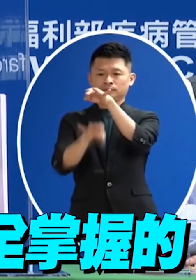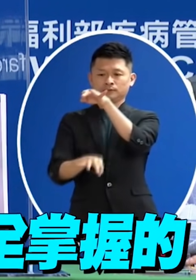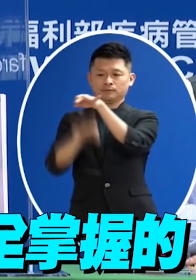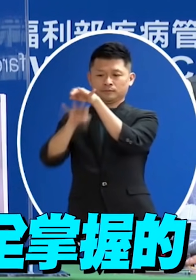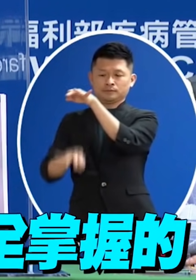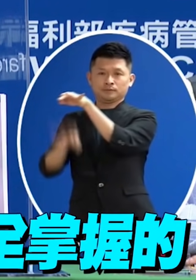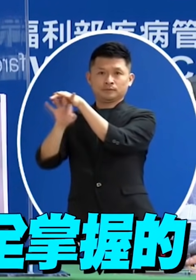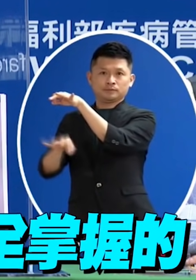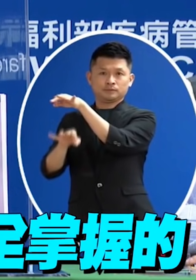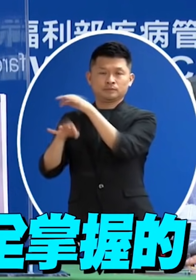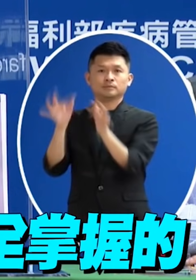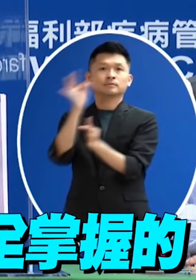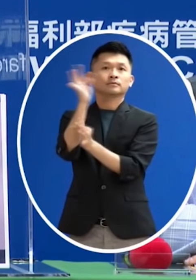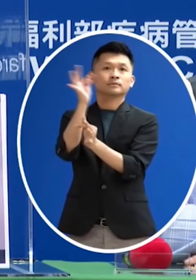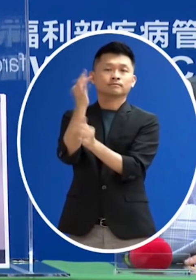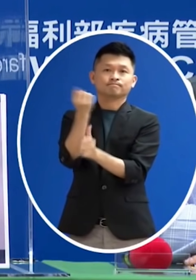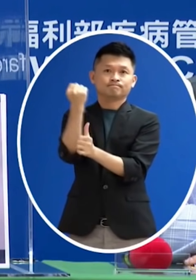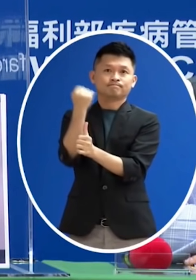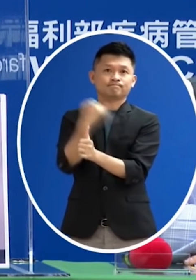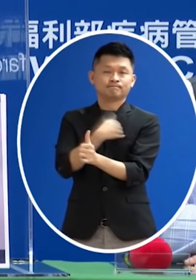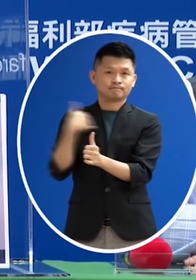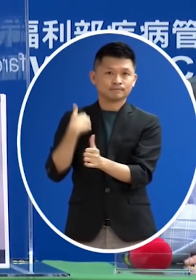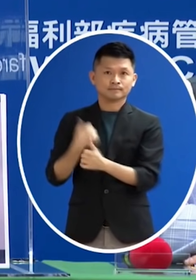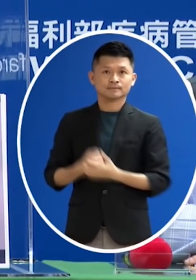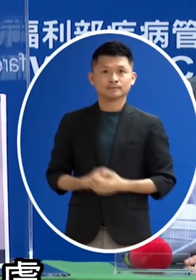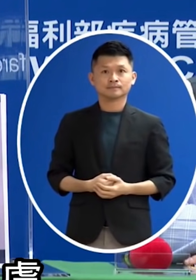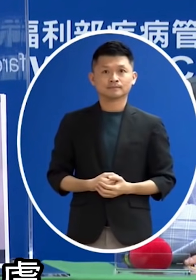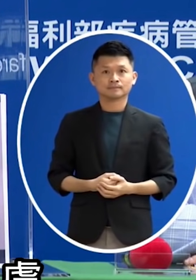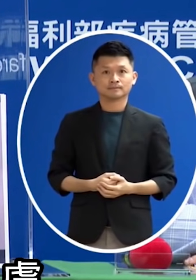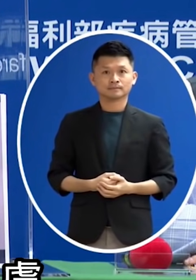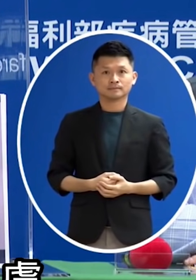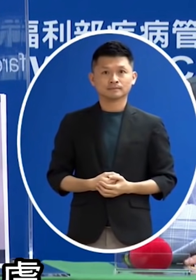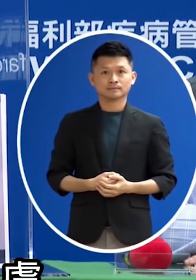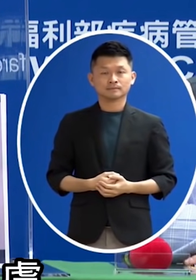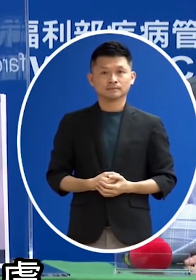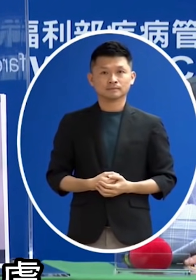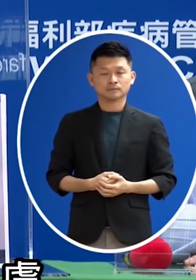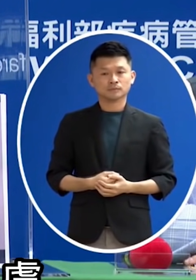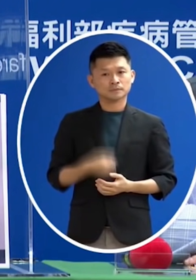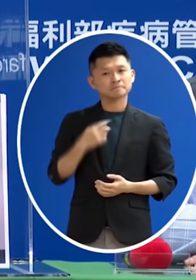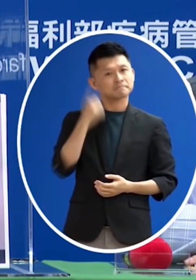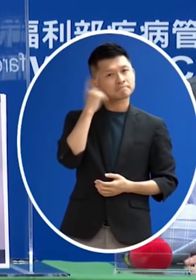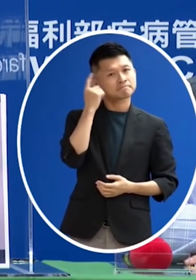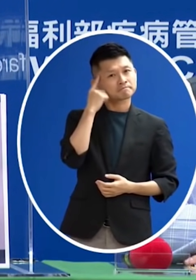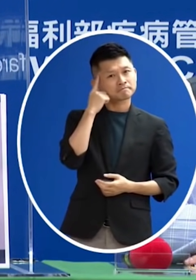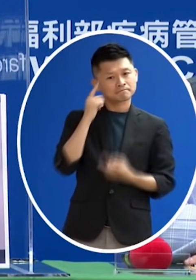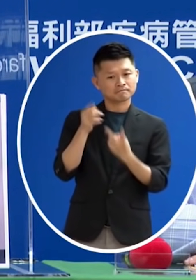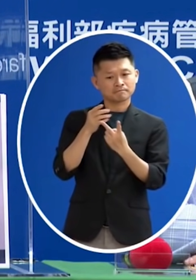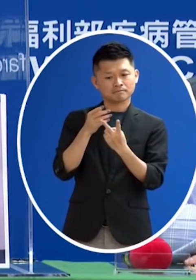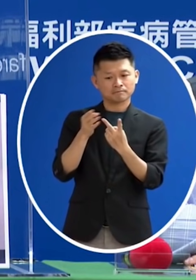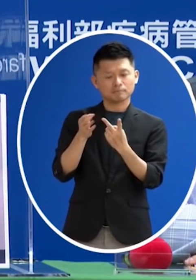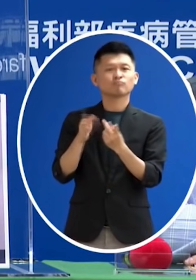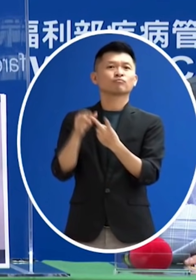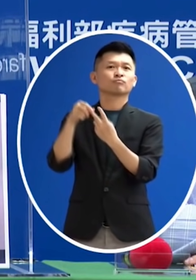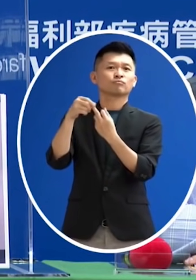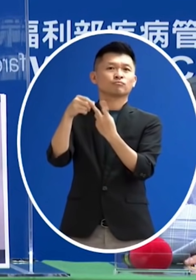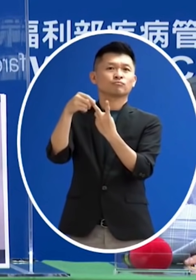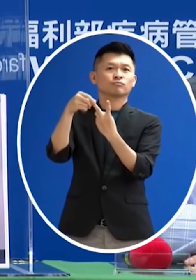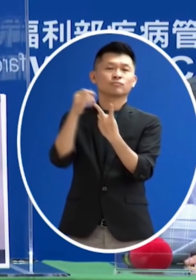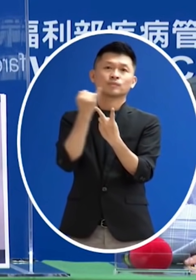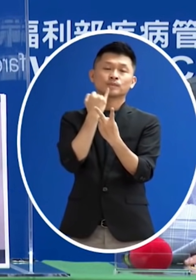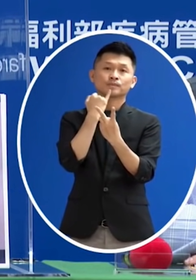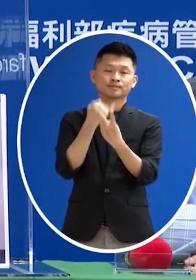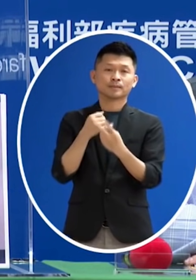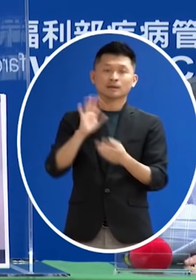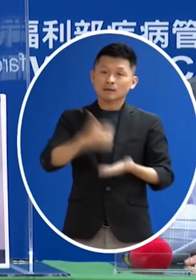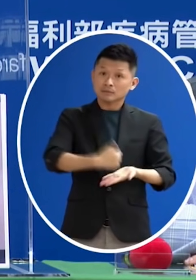都是完全掌握的。所以在这样的情况是不是可以做这样的考虑，那最后我们当然是尊重执行